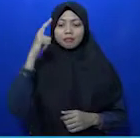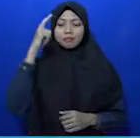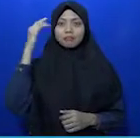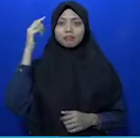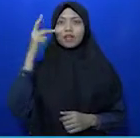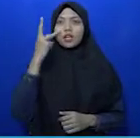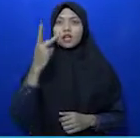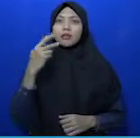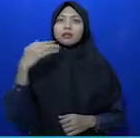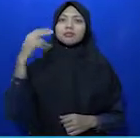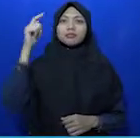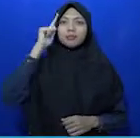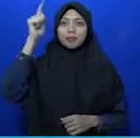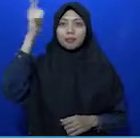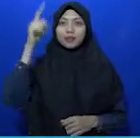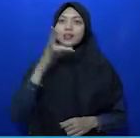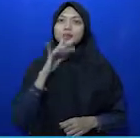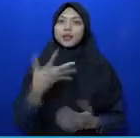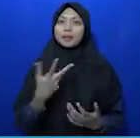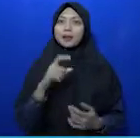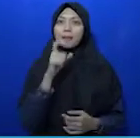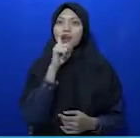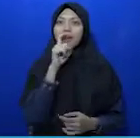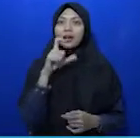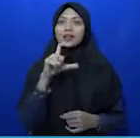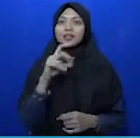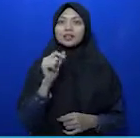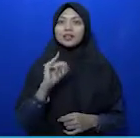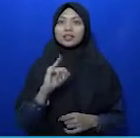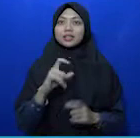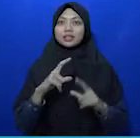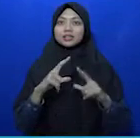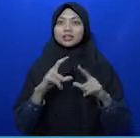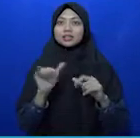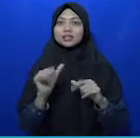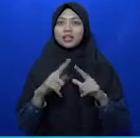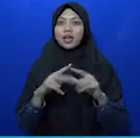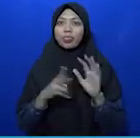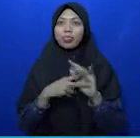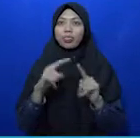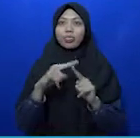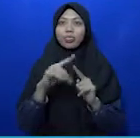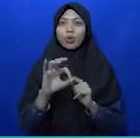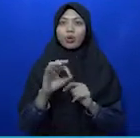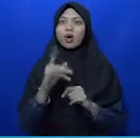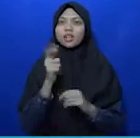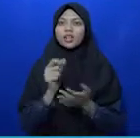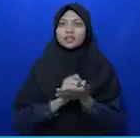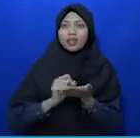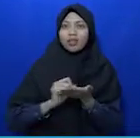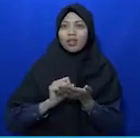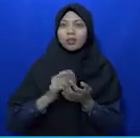dan barangkali Pak Krisdanto juga punya catatan panjang terkait dengan Freeport. Kita tahu beliau